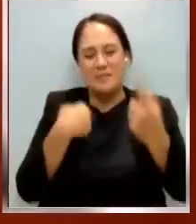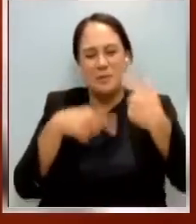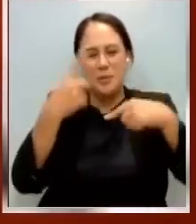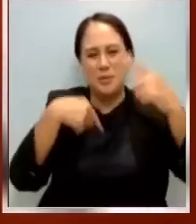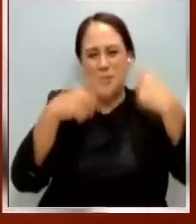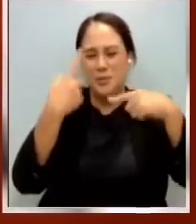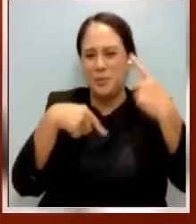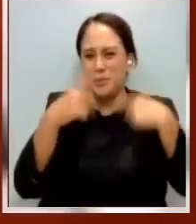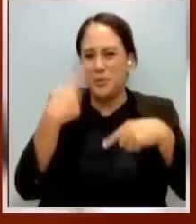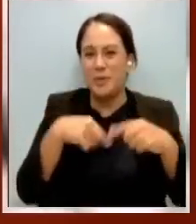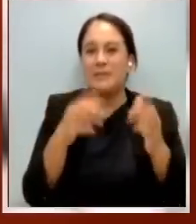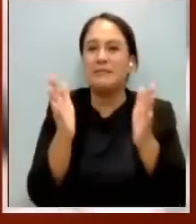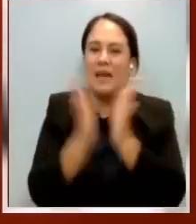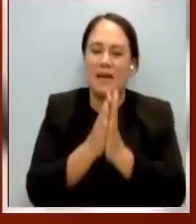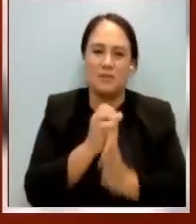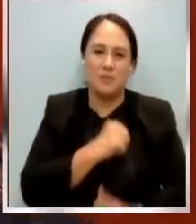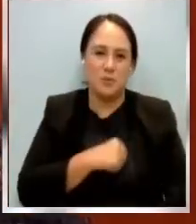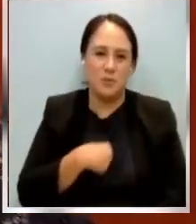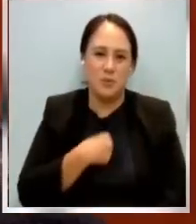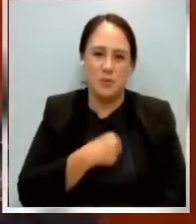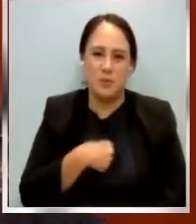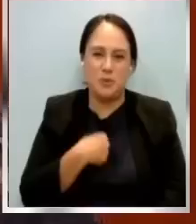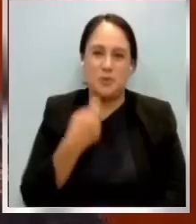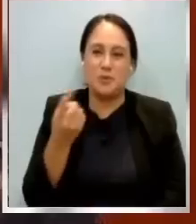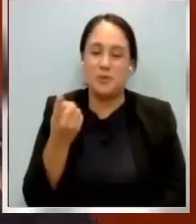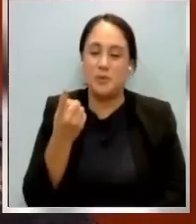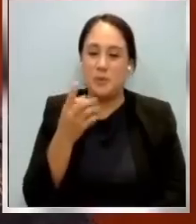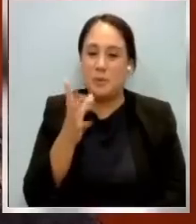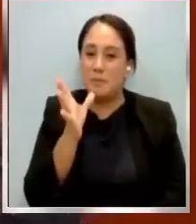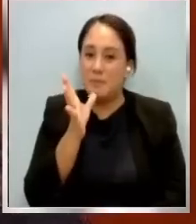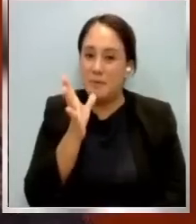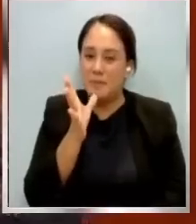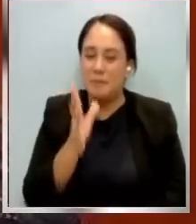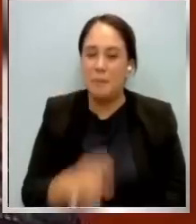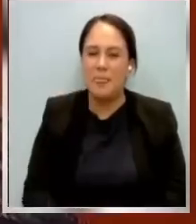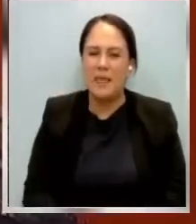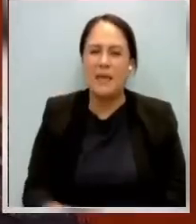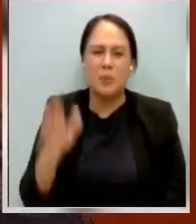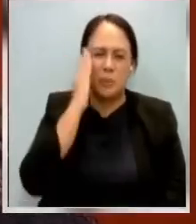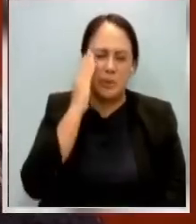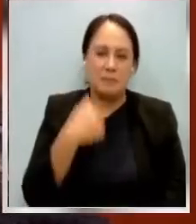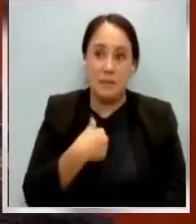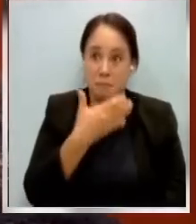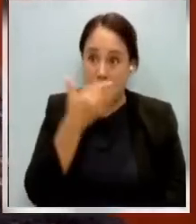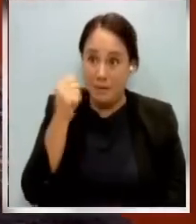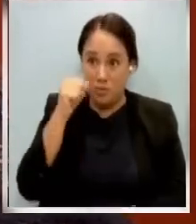ng paumanhin sa kanyang ina. I know I was not the best daughter.